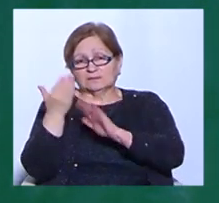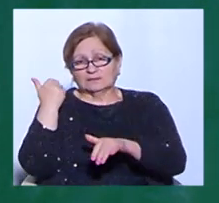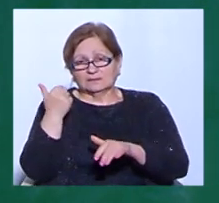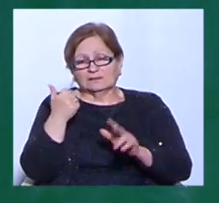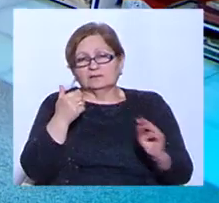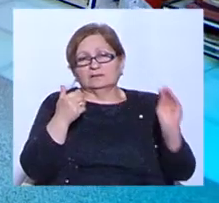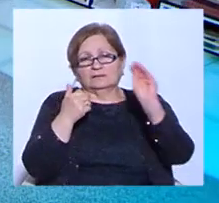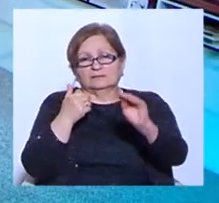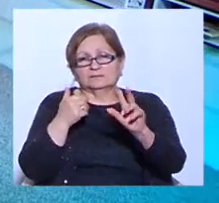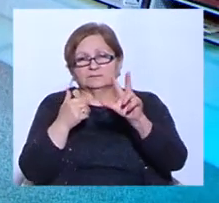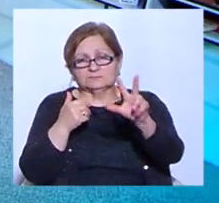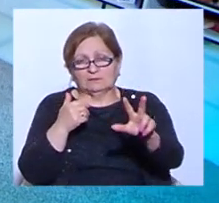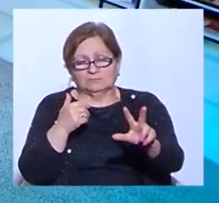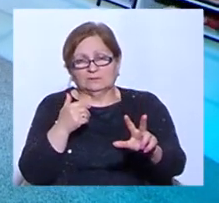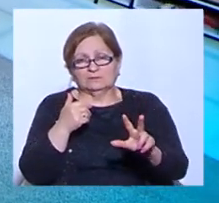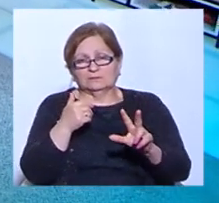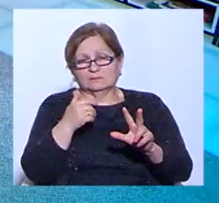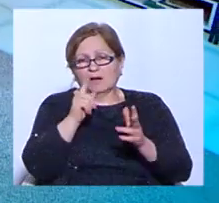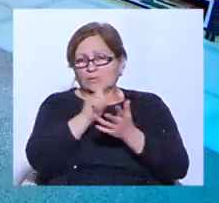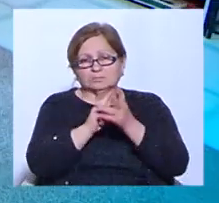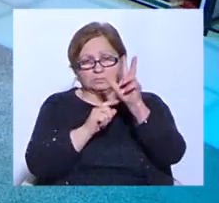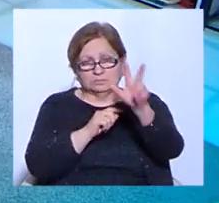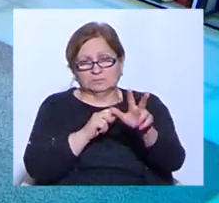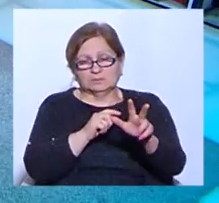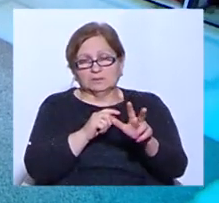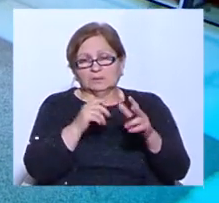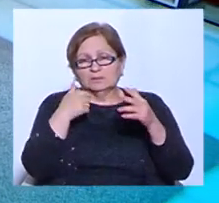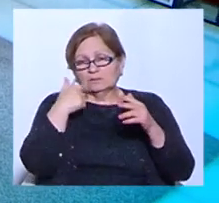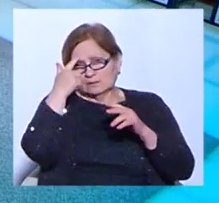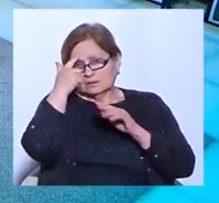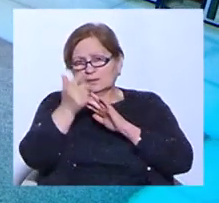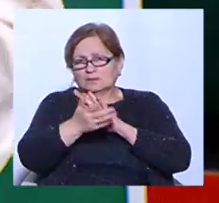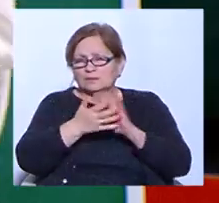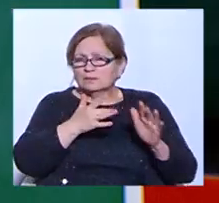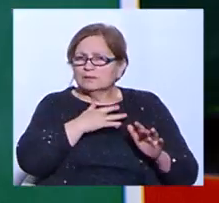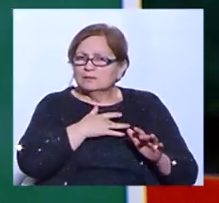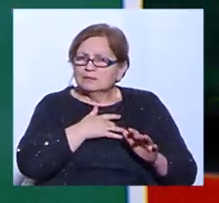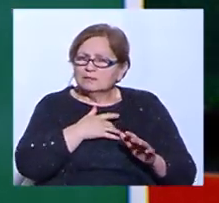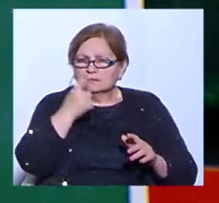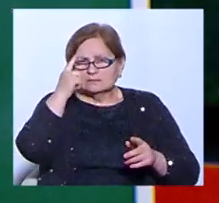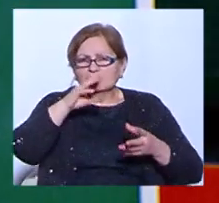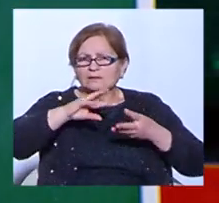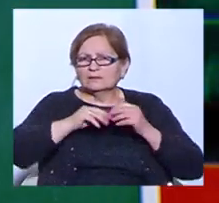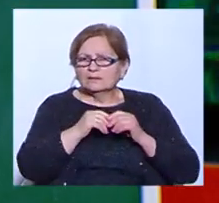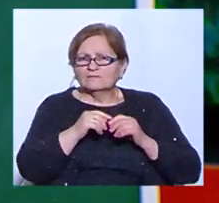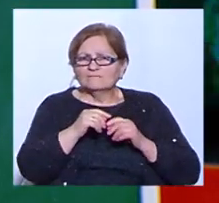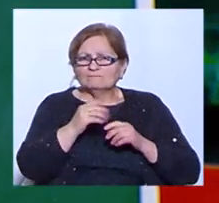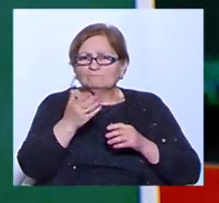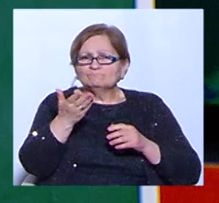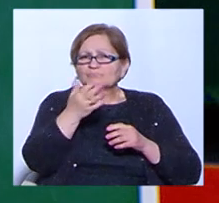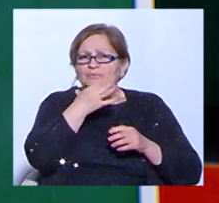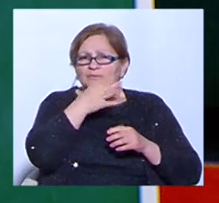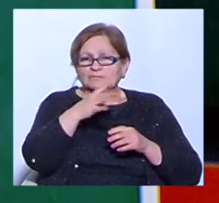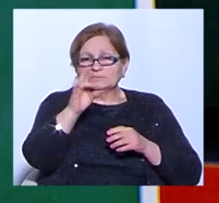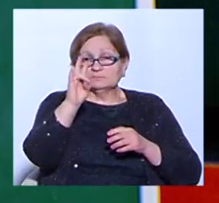წინ ვამრავლებთ 3-ზე, იმიტომ რომ 3 წყვილი გვაქვს და ასე შემდეგ. ჩვენ უკვე შეგვიძლია ვივარაუდოთ და დავასკვნოთ, რომ ნებისმიერი